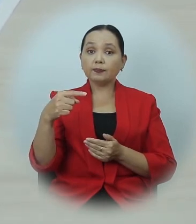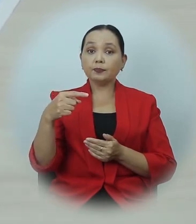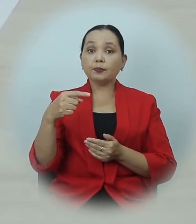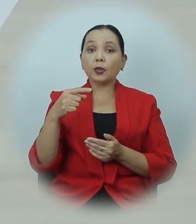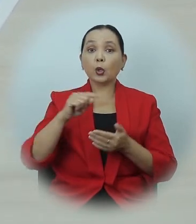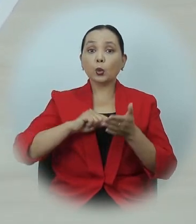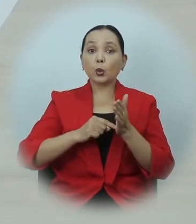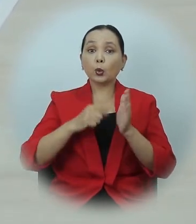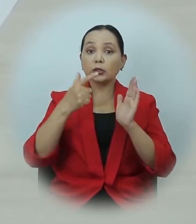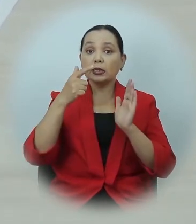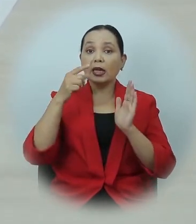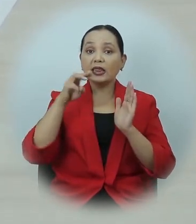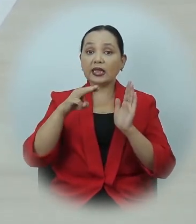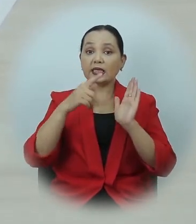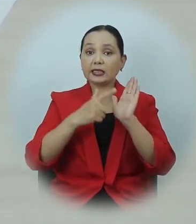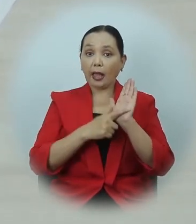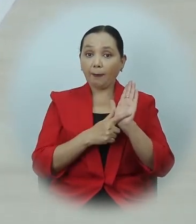с точками